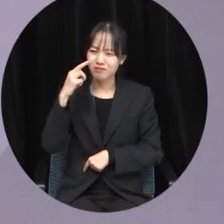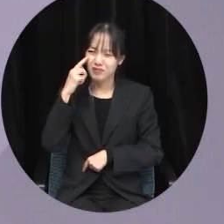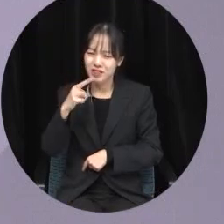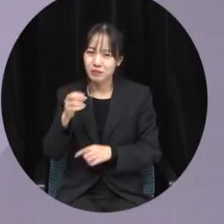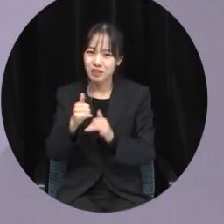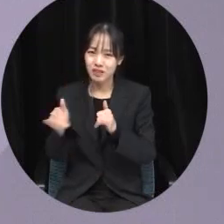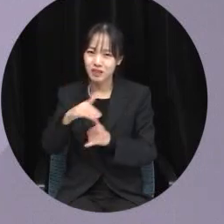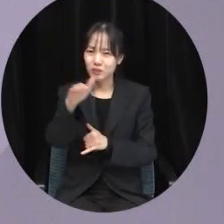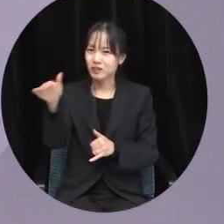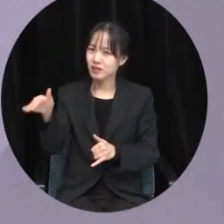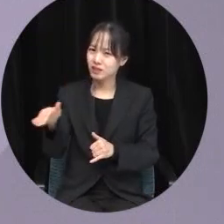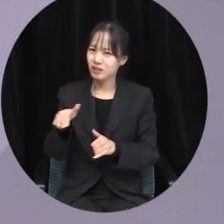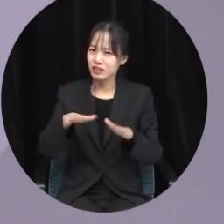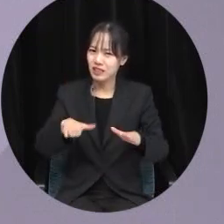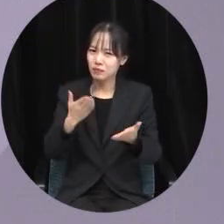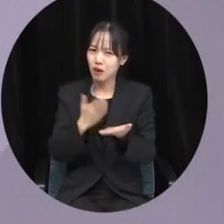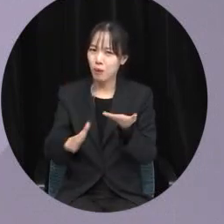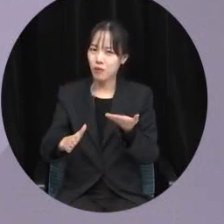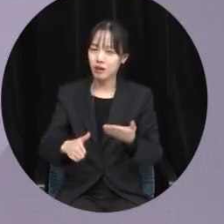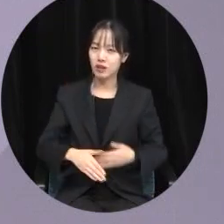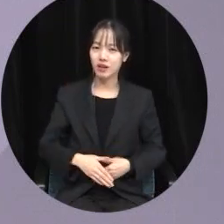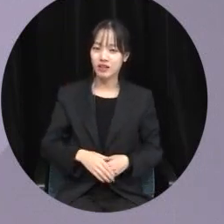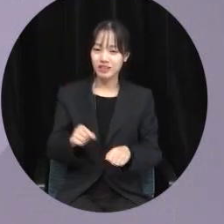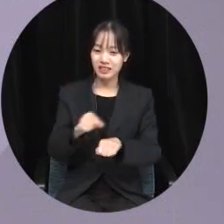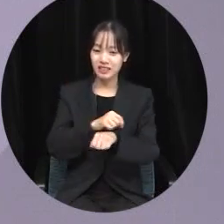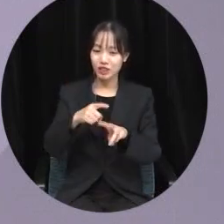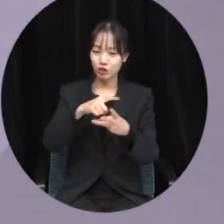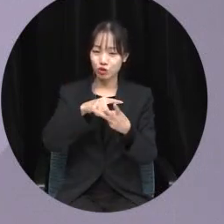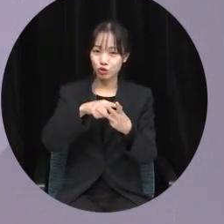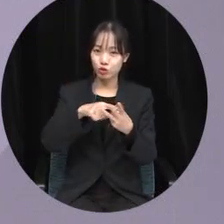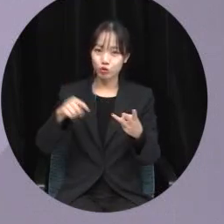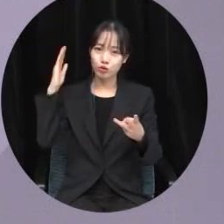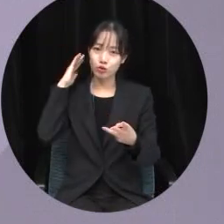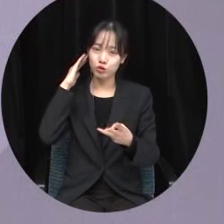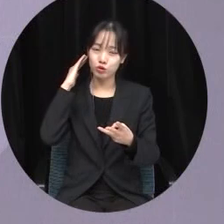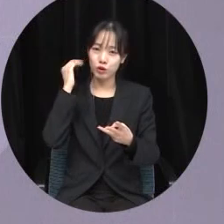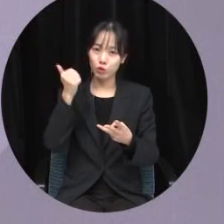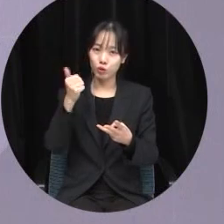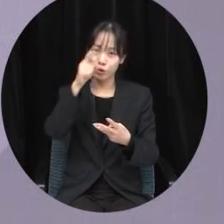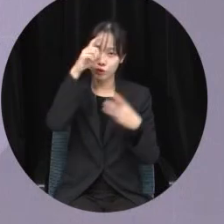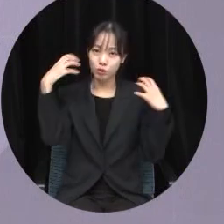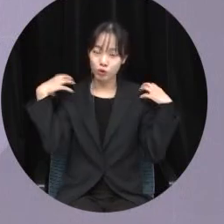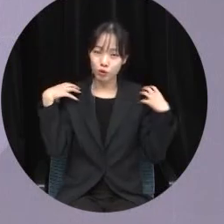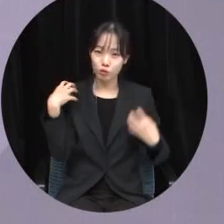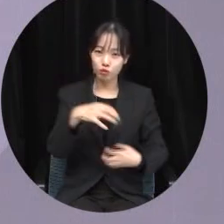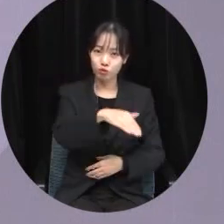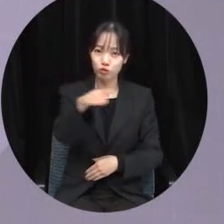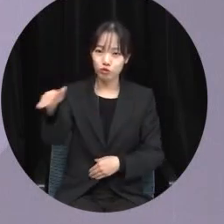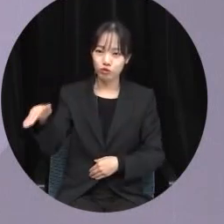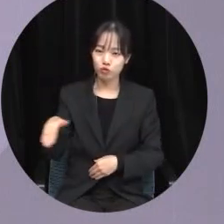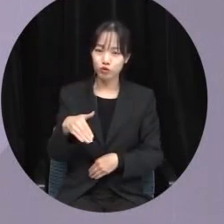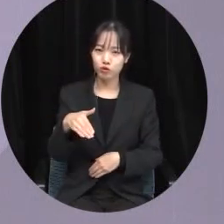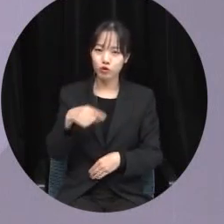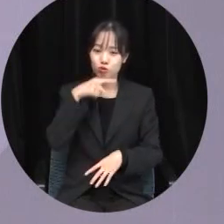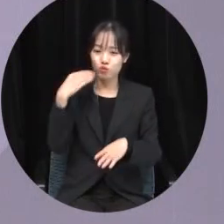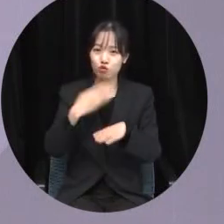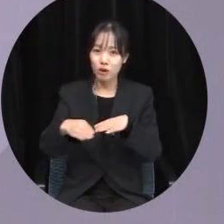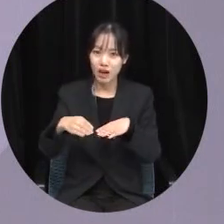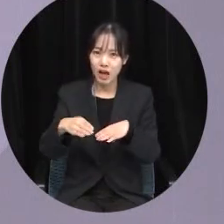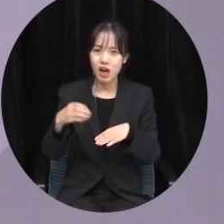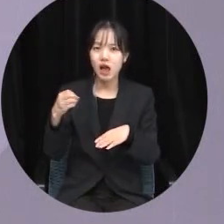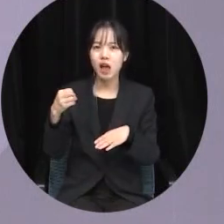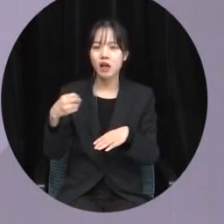윤 정부가 지금 그 종북 내지는 그